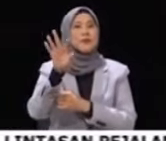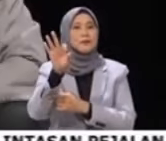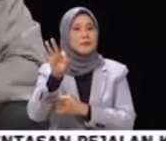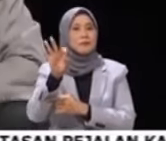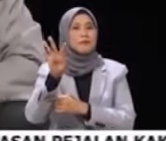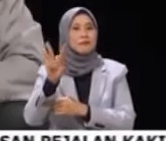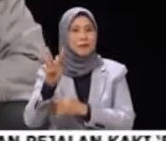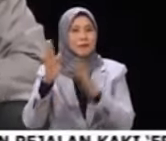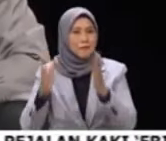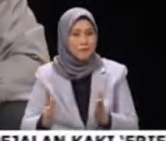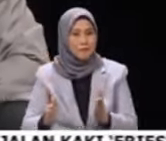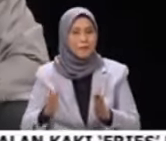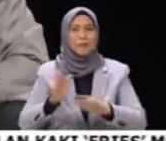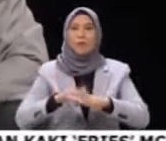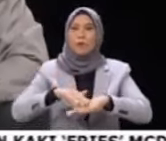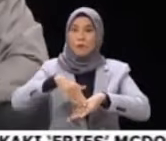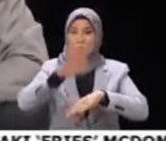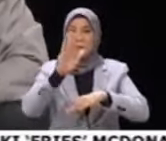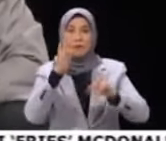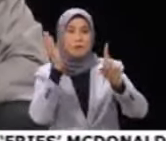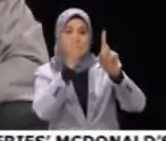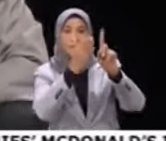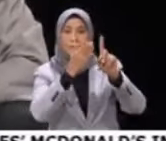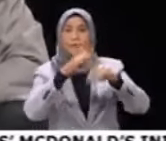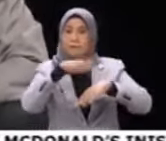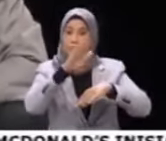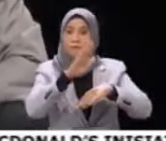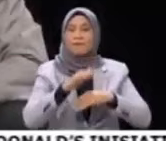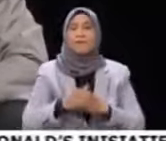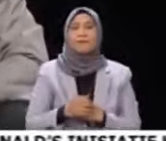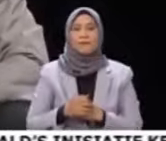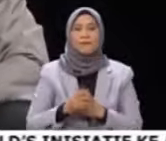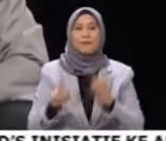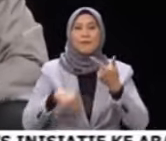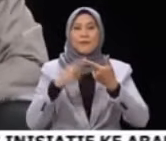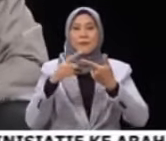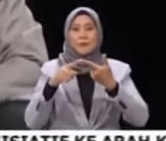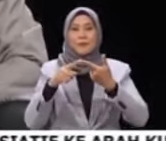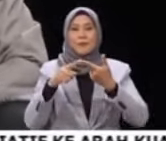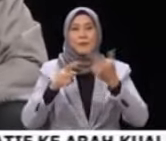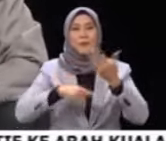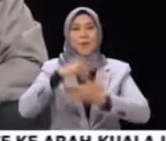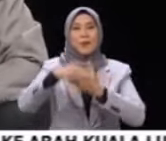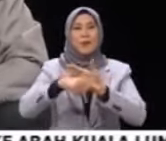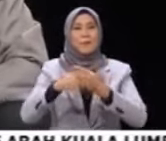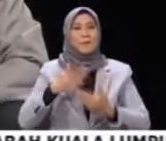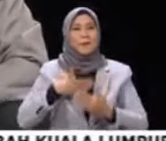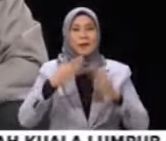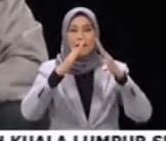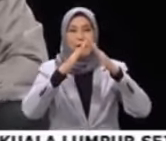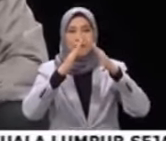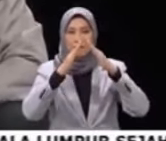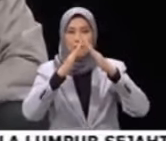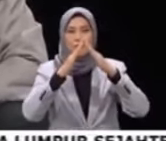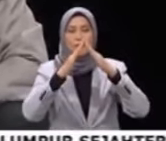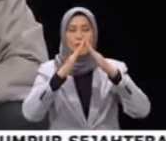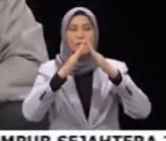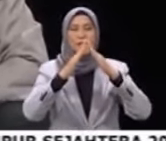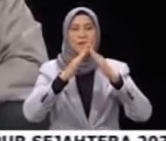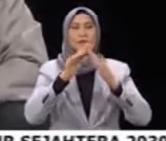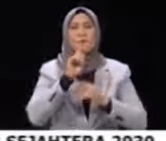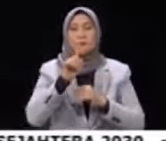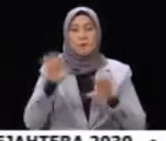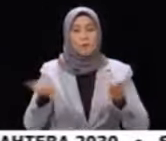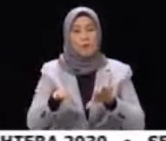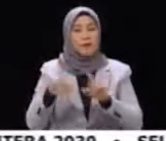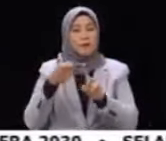9,294. Maknanya melebihi daripada target kita. Yang keduanya ialah program My House. Juga dibuat oleh